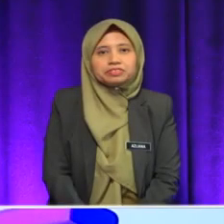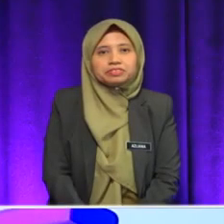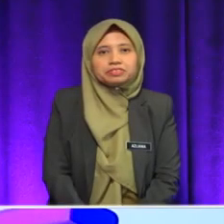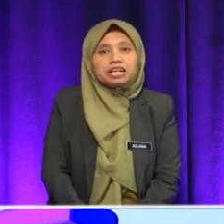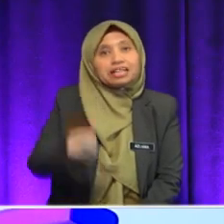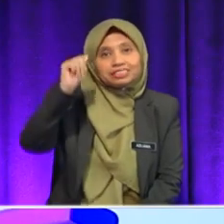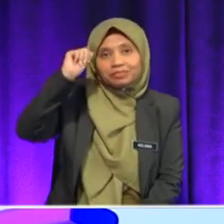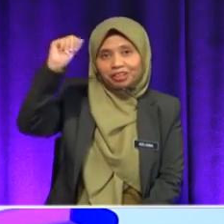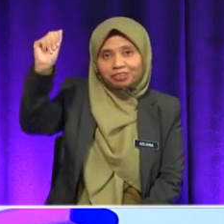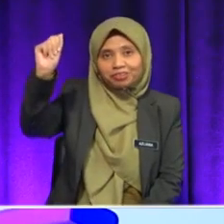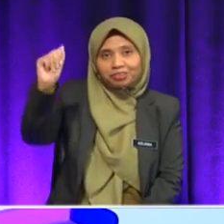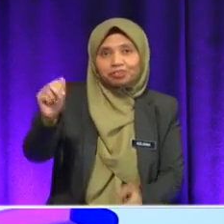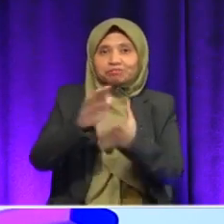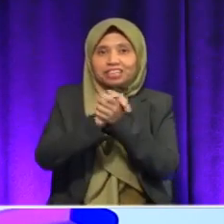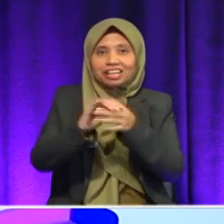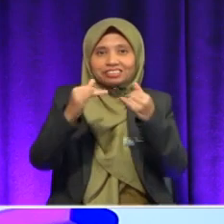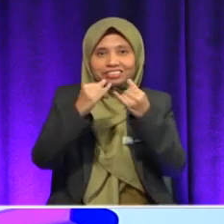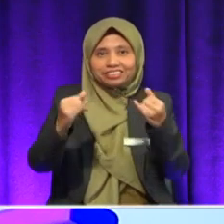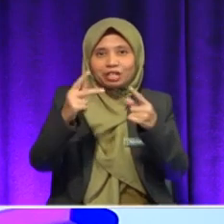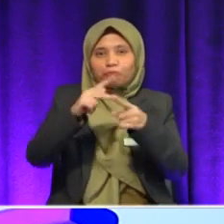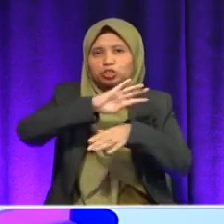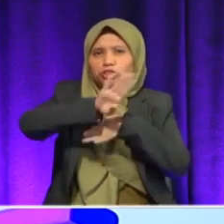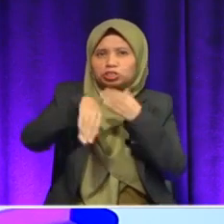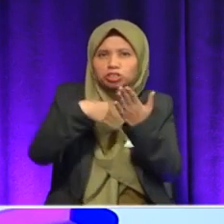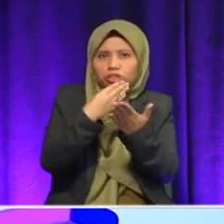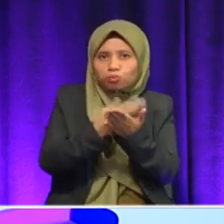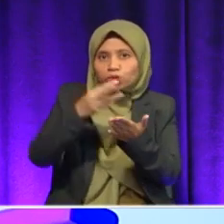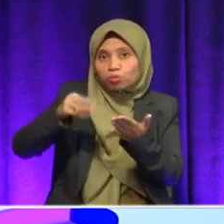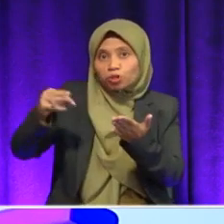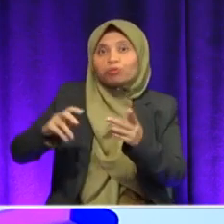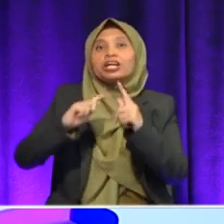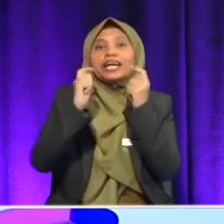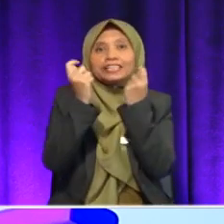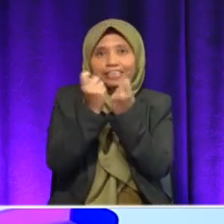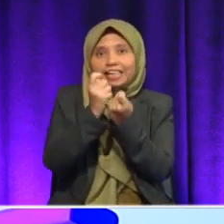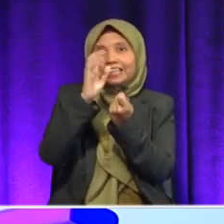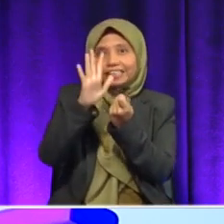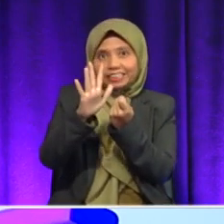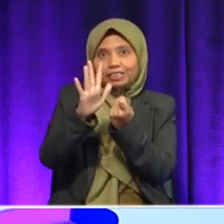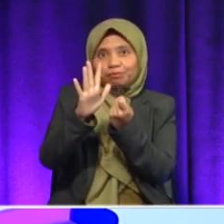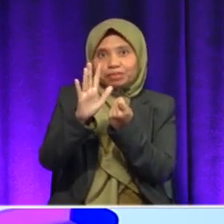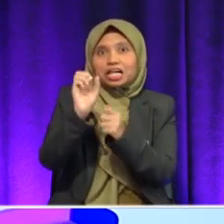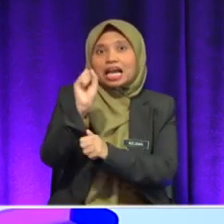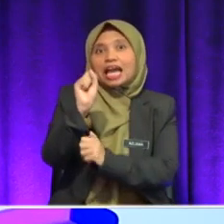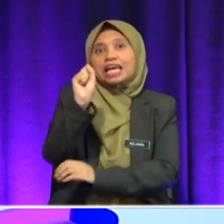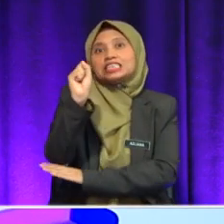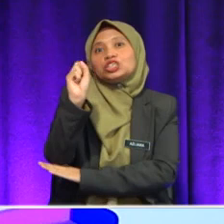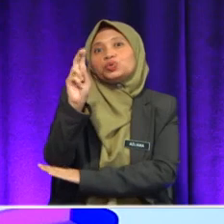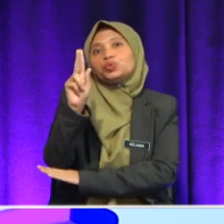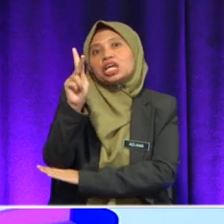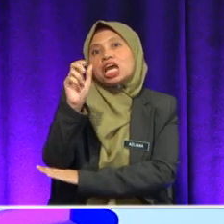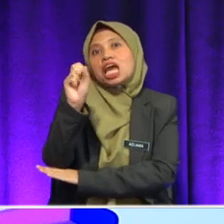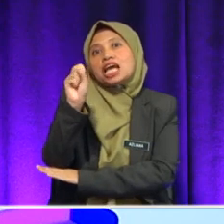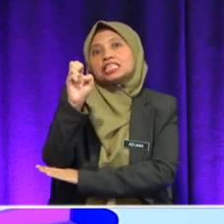Assalamualaikum dan salam sejahtera kepada semua murid-murid diketahui yang sedang menonton sukses SPM 2022 hari ini